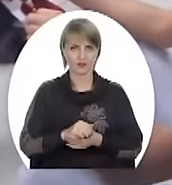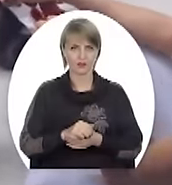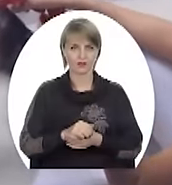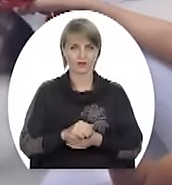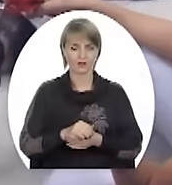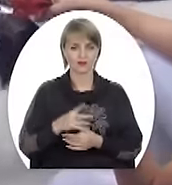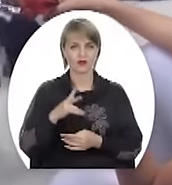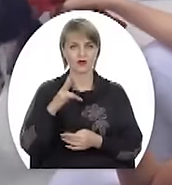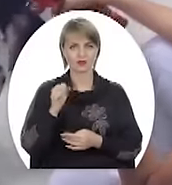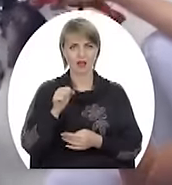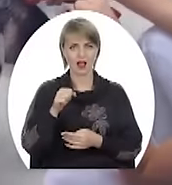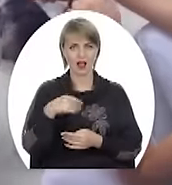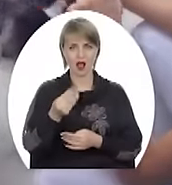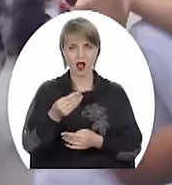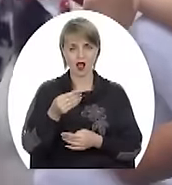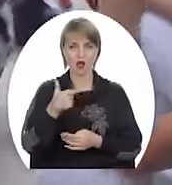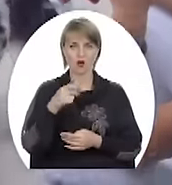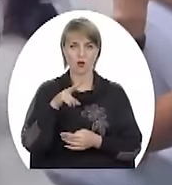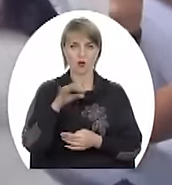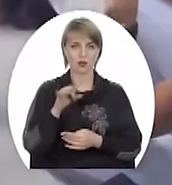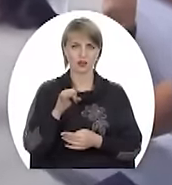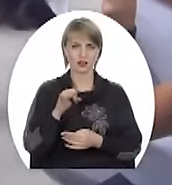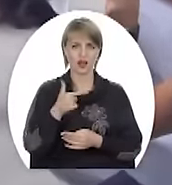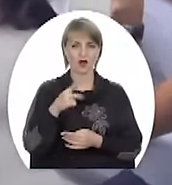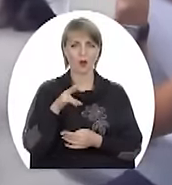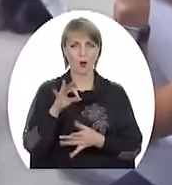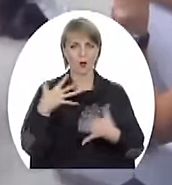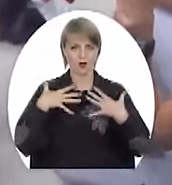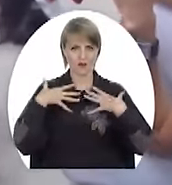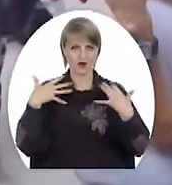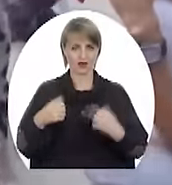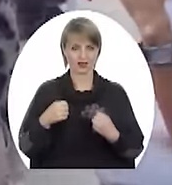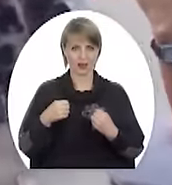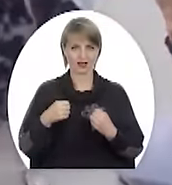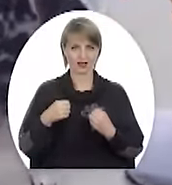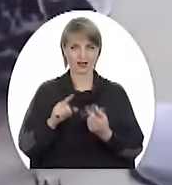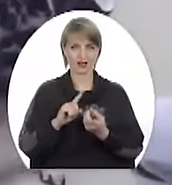На Голди. Голди сразу у нас выздоровела и стала